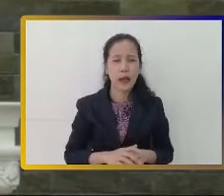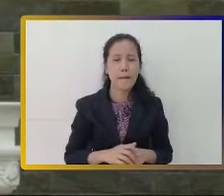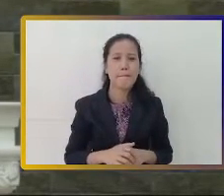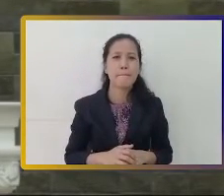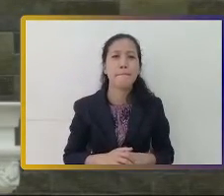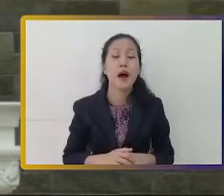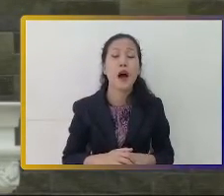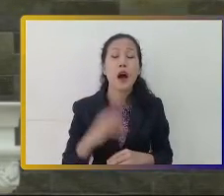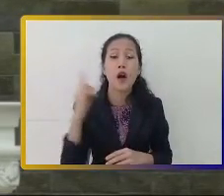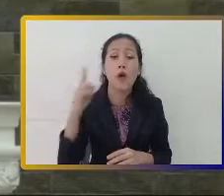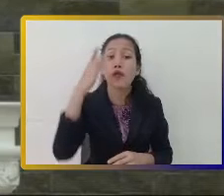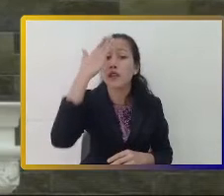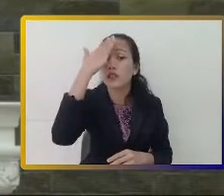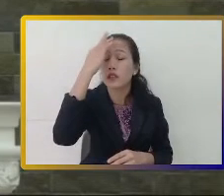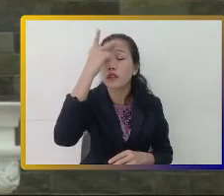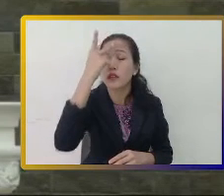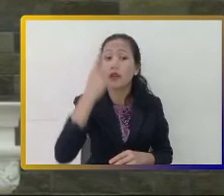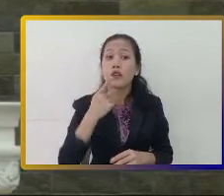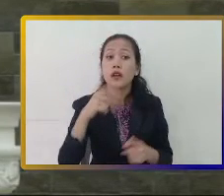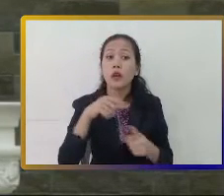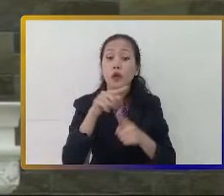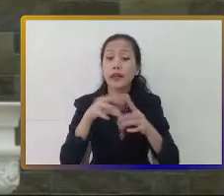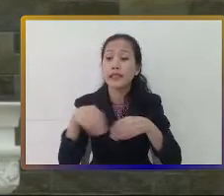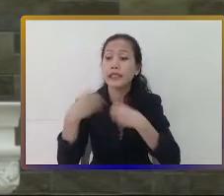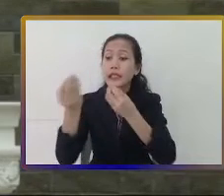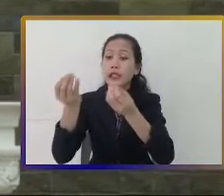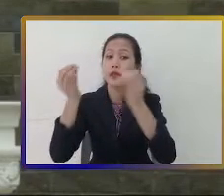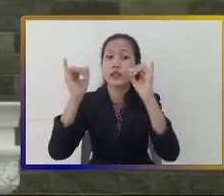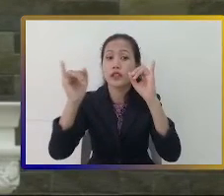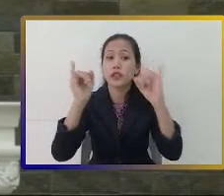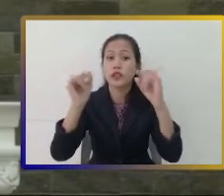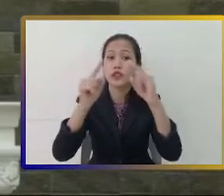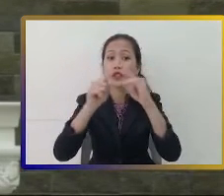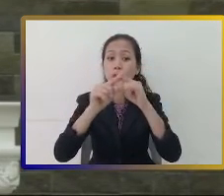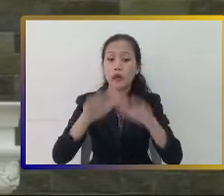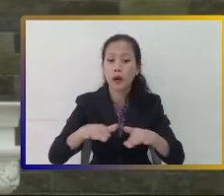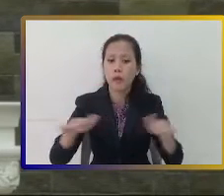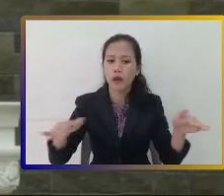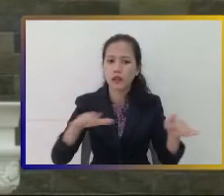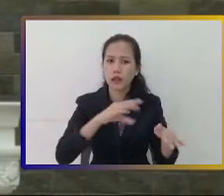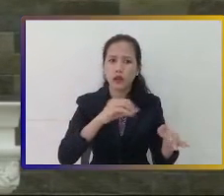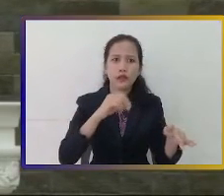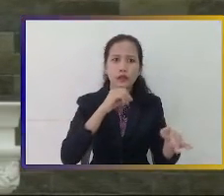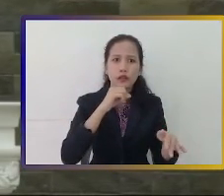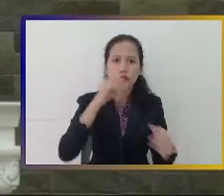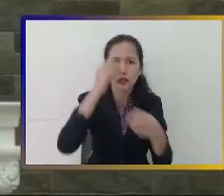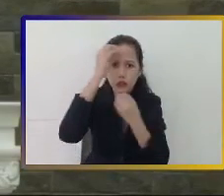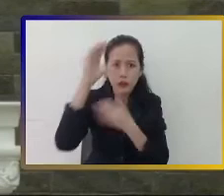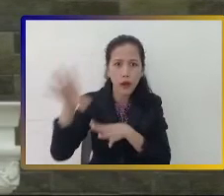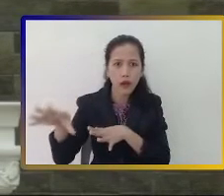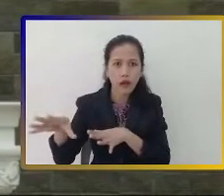At alam ng bawat magulang, pag nagbigay tayo ng instruction sa mga anak natin at hindi na sinunod, nasasaktan po tayo.